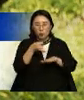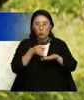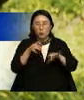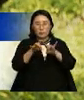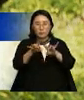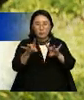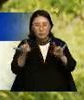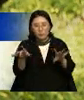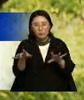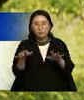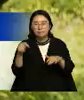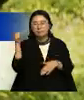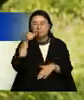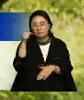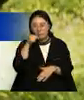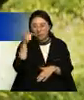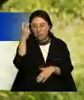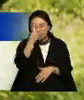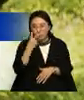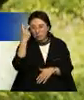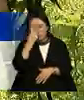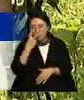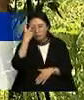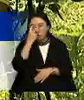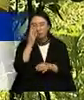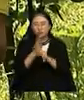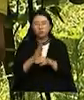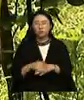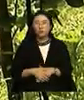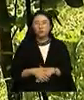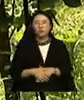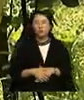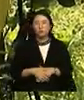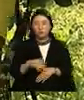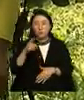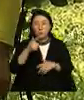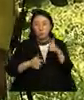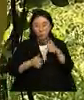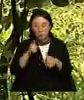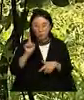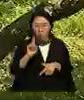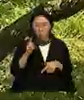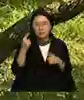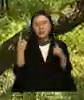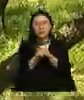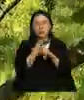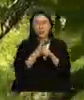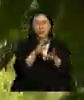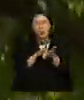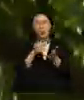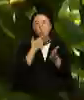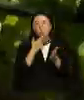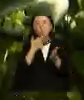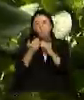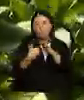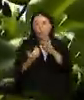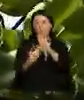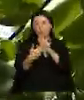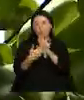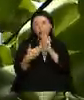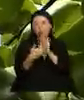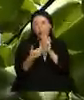누가 마다 아주 최초 예찰 하고 있고 과 수화 상병은 치료약이 없어 사전 예방이 최고